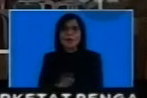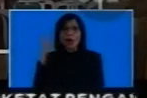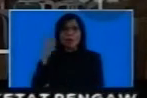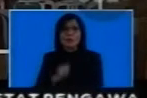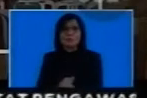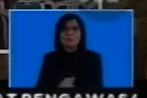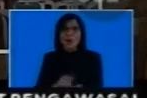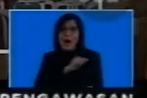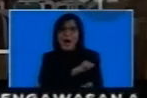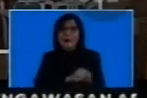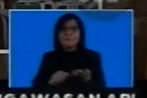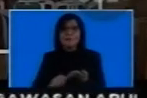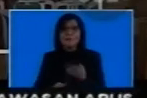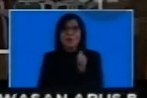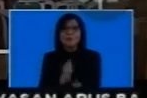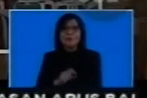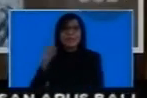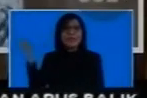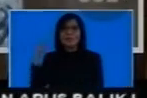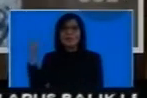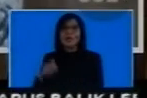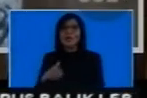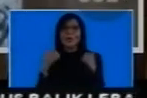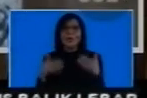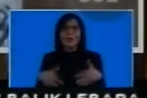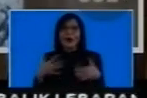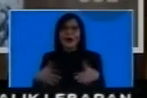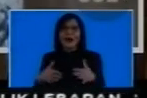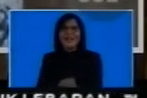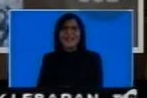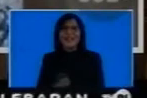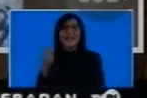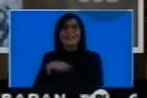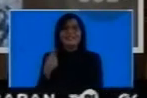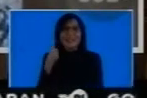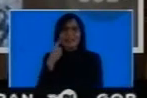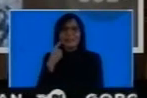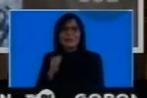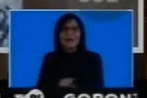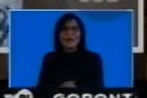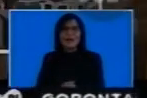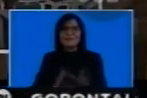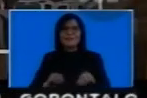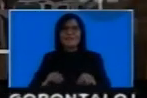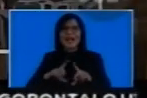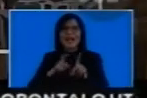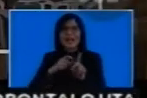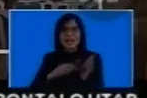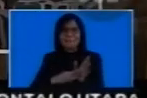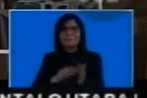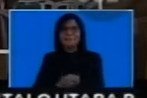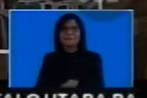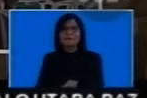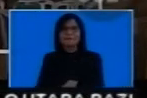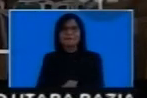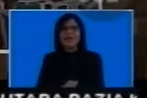meniadakan ujian nasional itu luar biasa. Terus kemarin nyoba ngerjakan AKM tak what I want gitu.